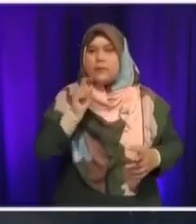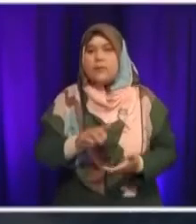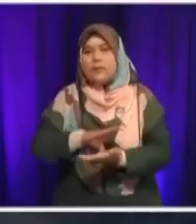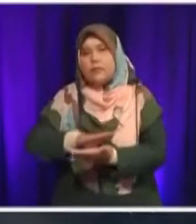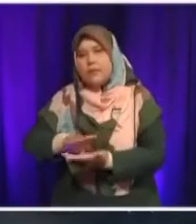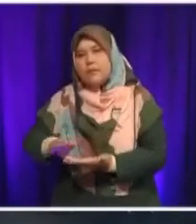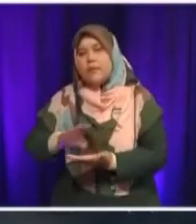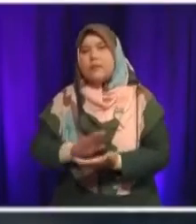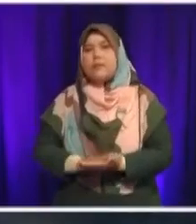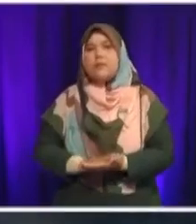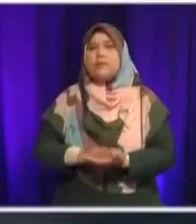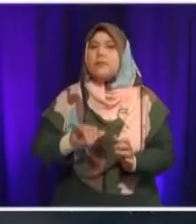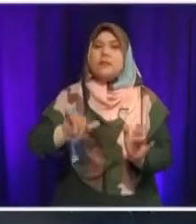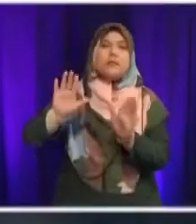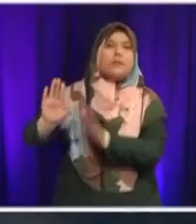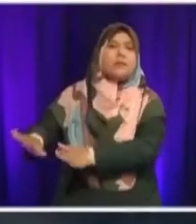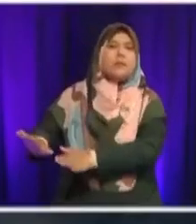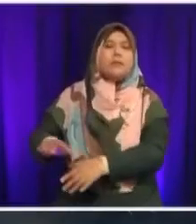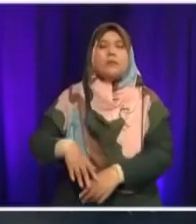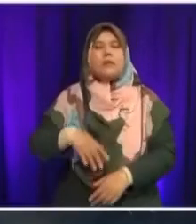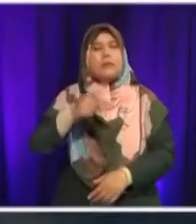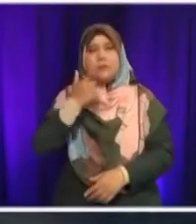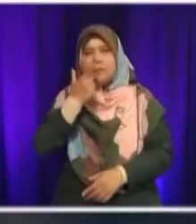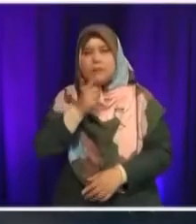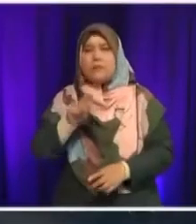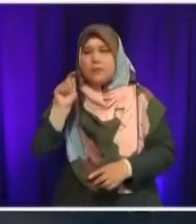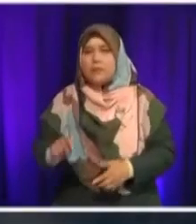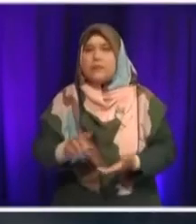kita buat jangan tinggal bersihkan dulu